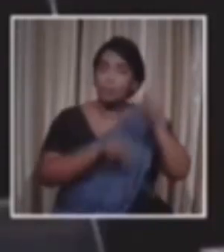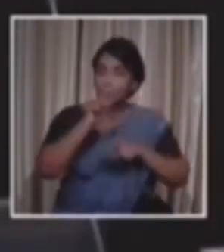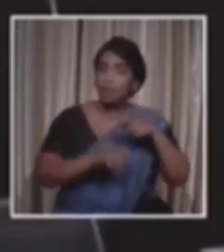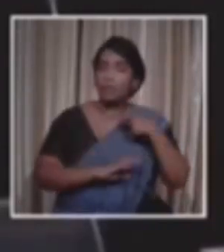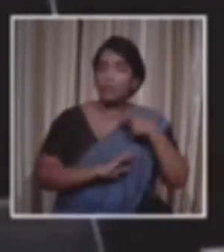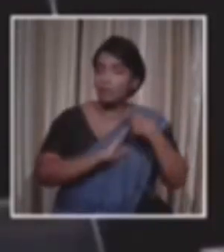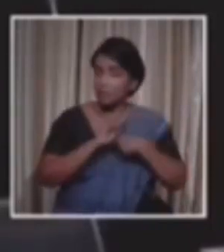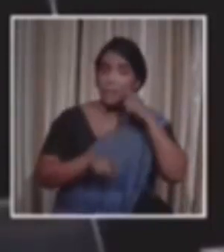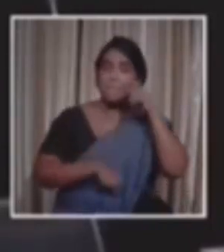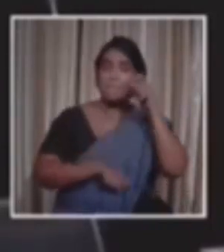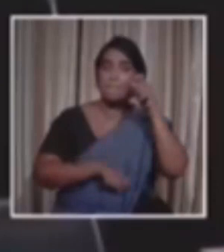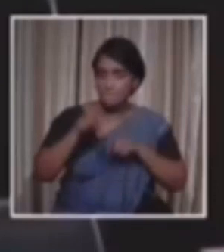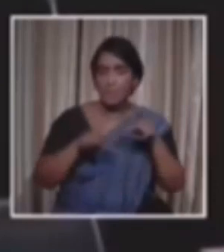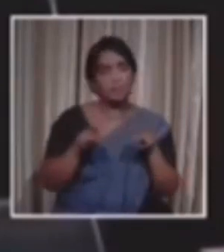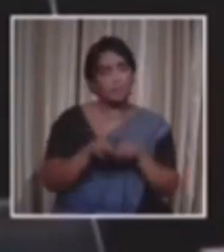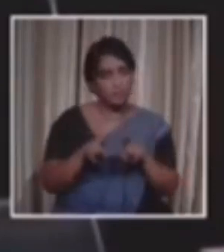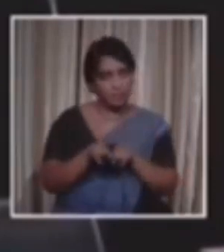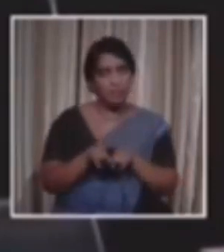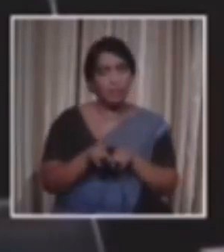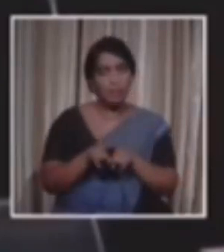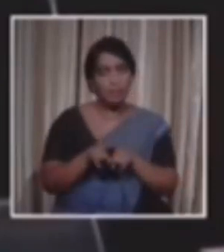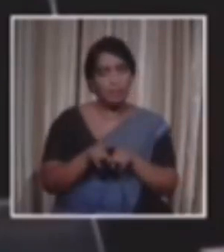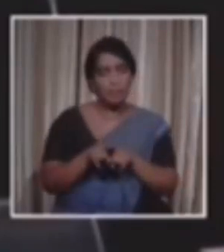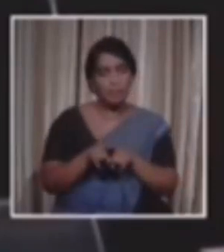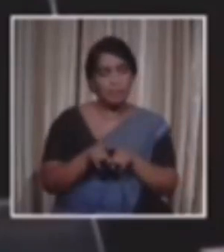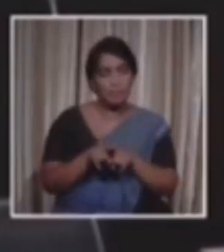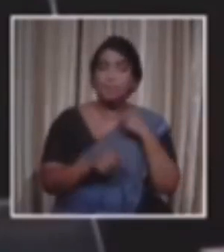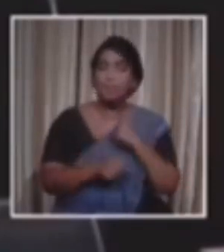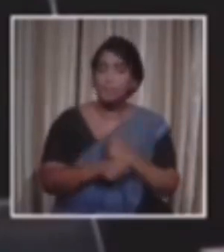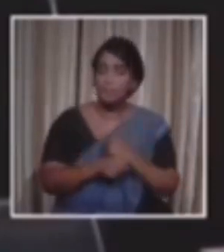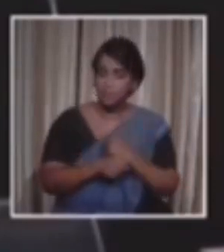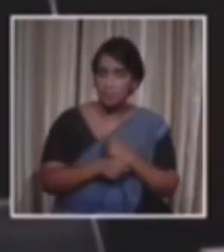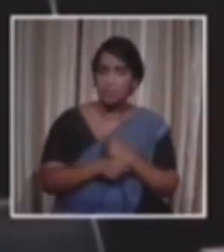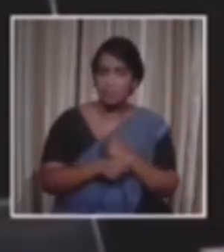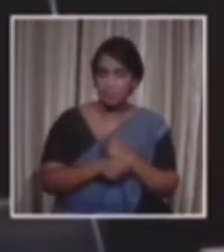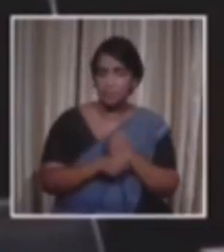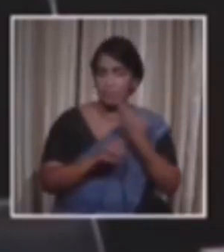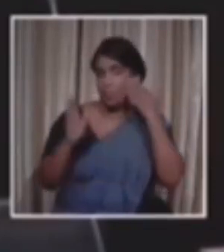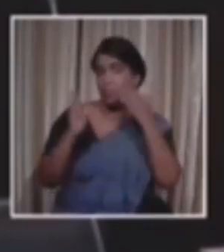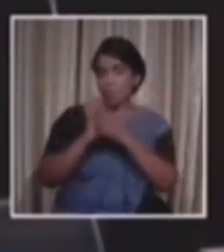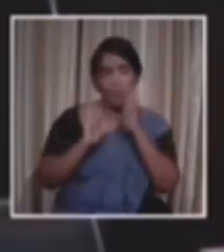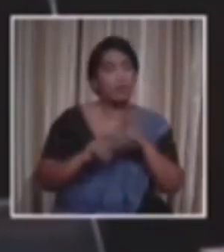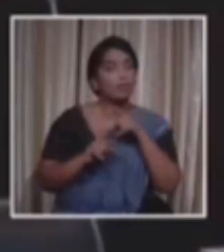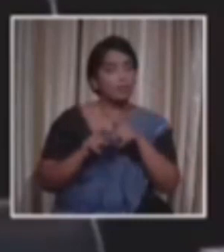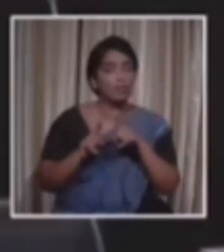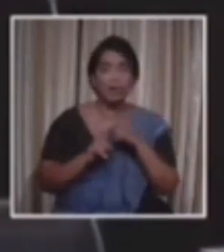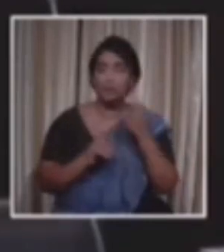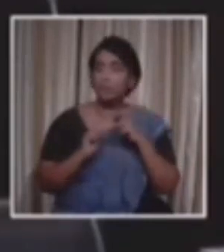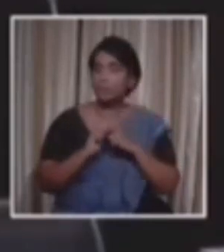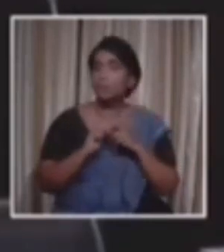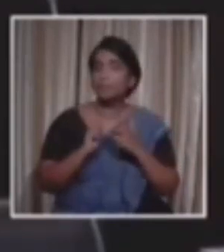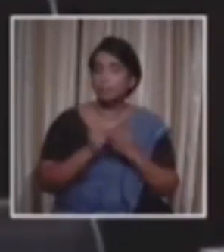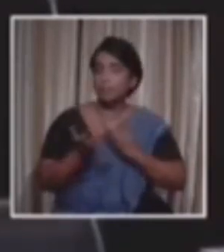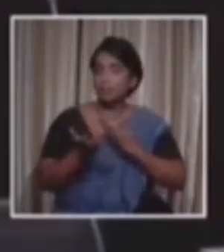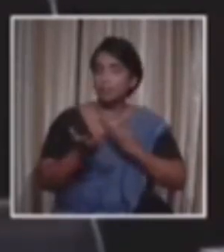கருதக்கூடிய விதத்திலே நடத்தப்படுவார்களாக இருந்தால்தான் நிச்சயமாக இந்த பொருளாதார பிரச்சினைக்கு ஒரு நிரந்தர தீர்வை காண முடியும். இதை இந்த